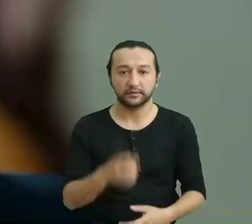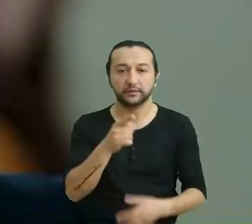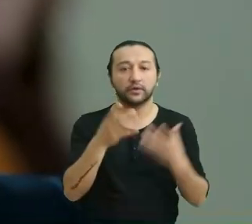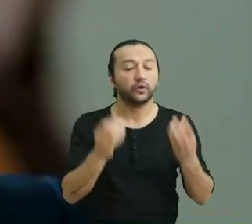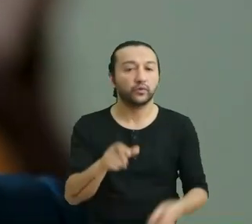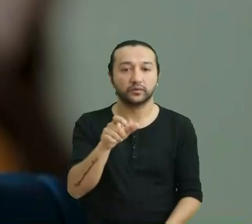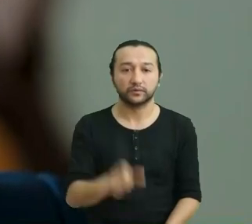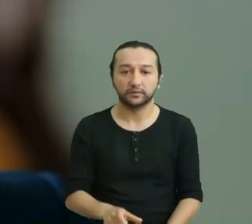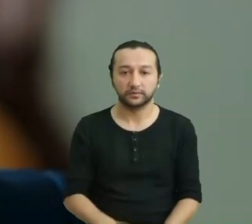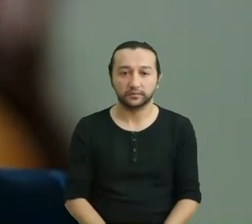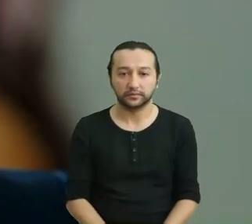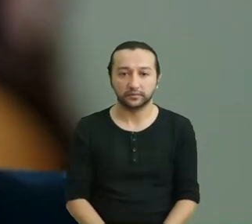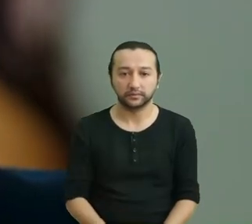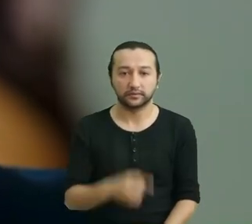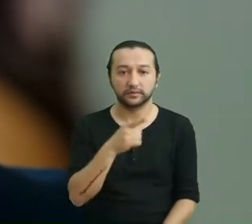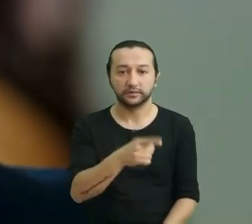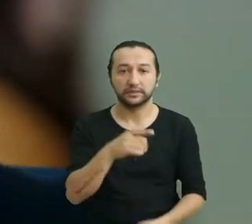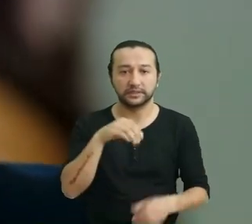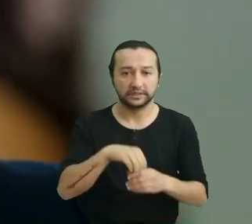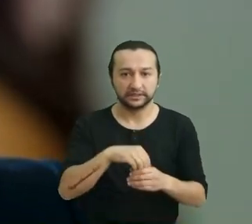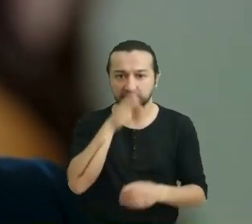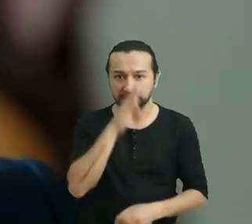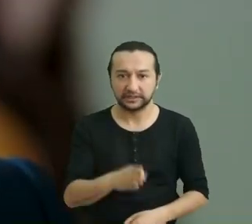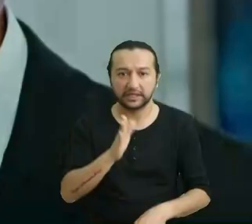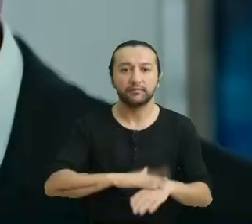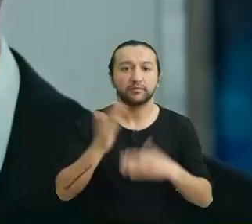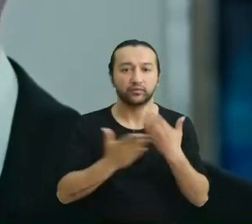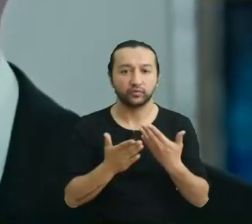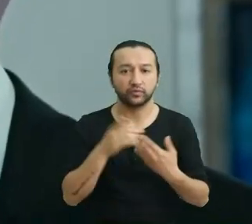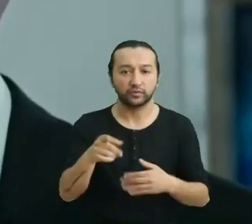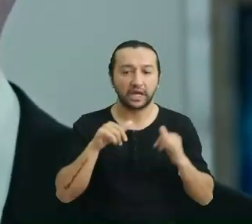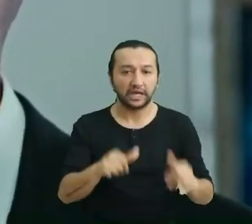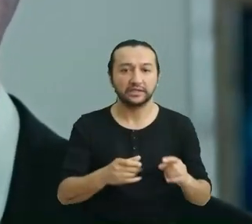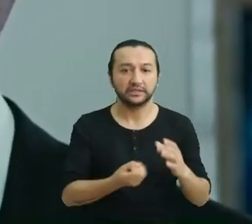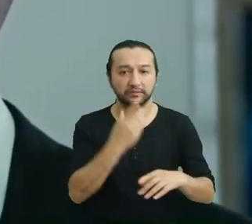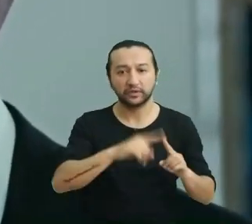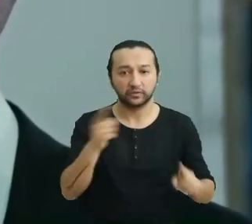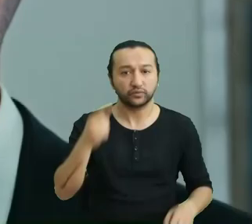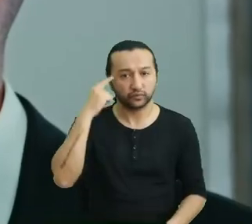Hayrola? Gizli tutmadık mı biz bu düğünü? Aynı şeyi sabahtan beri ben